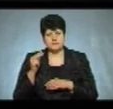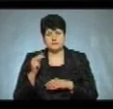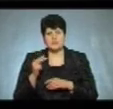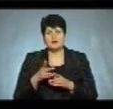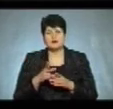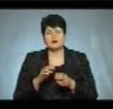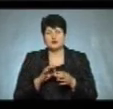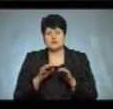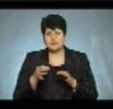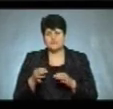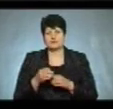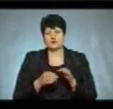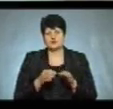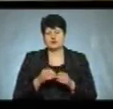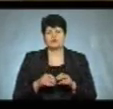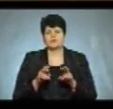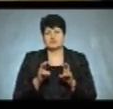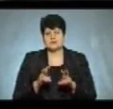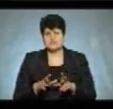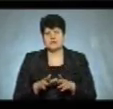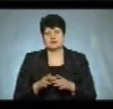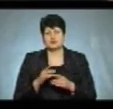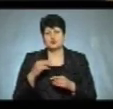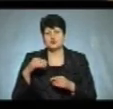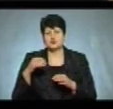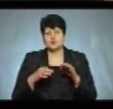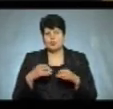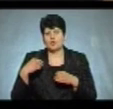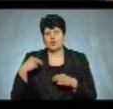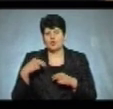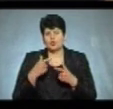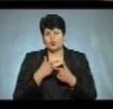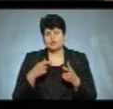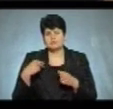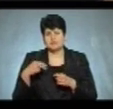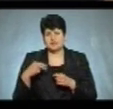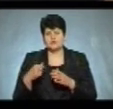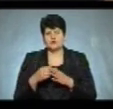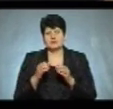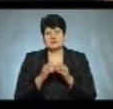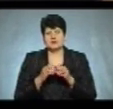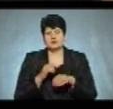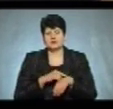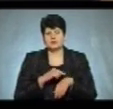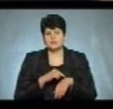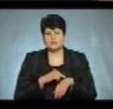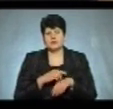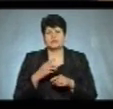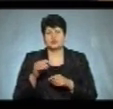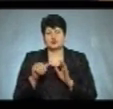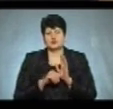доцільне оголосити судовому засіданню перерву. Відповідно, судом оголошується перерва до 10 годин 30 хвилин 6